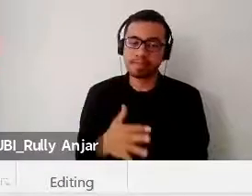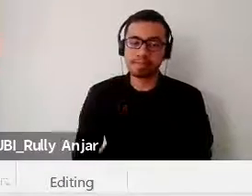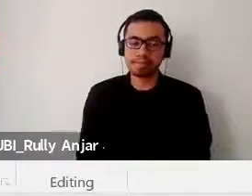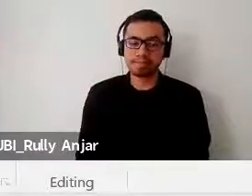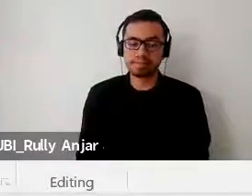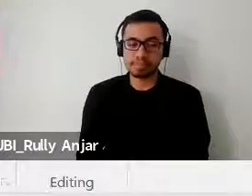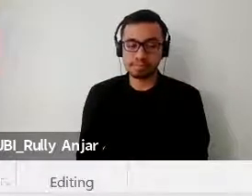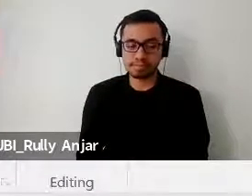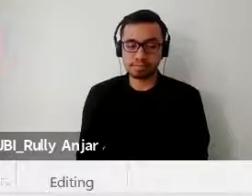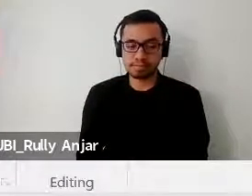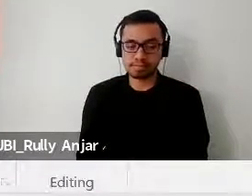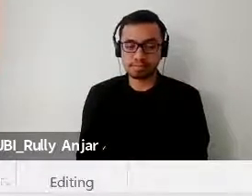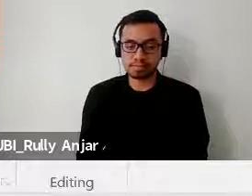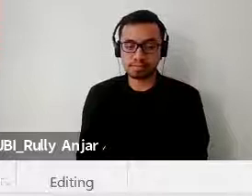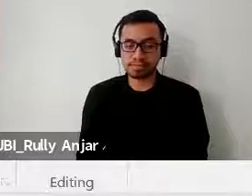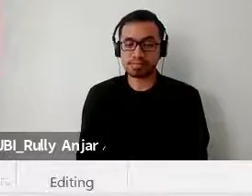tinggal punya